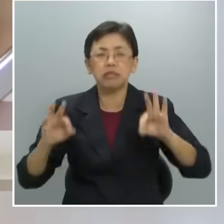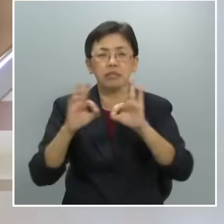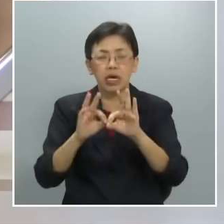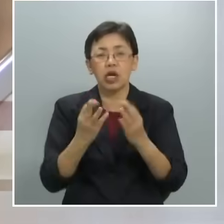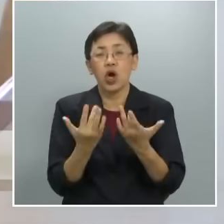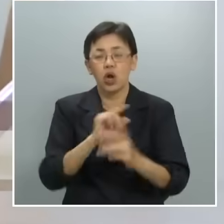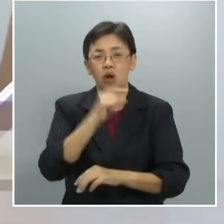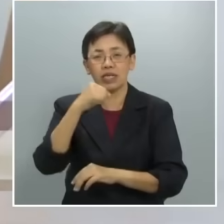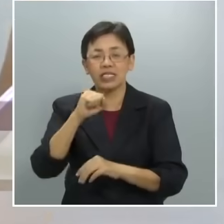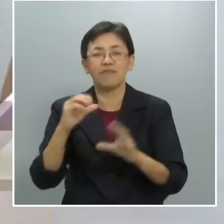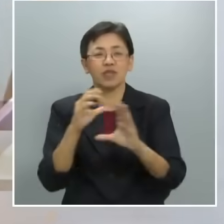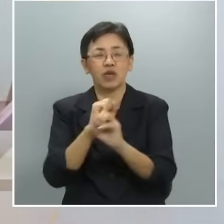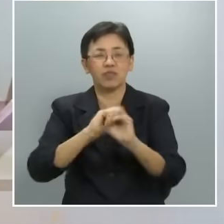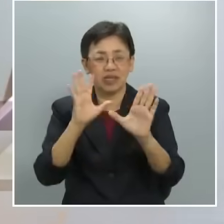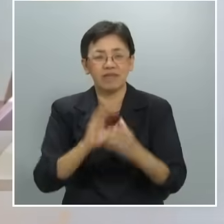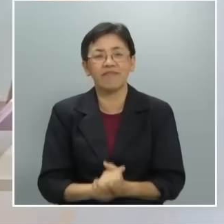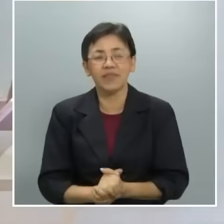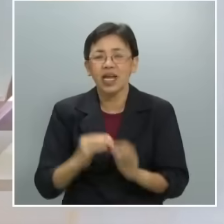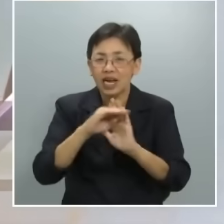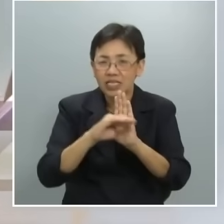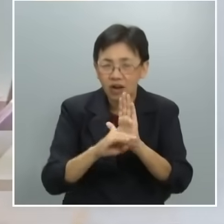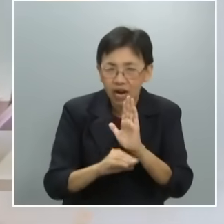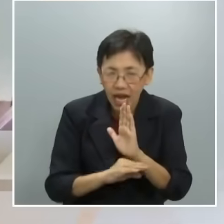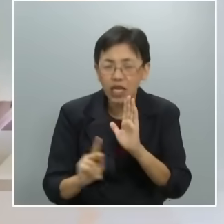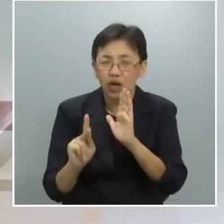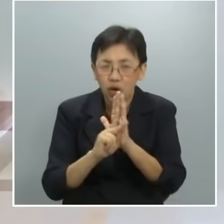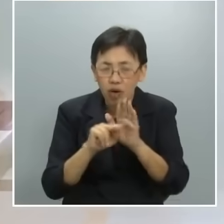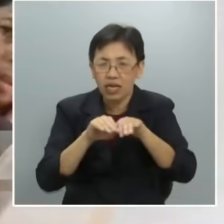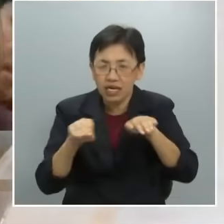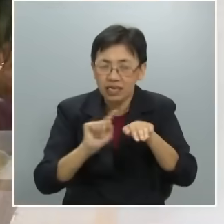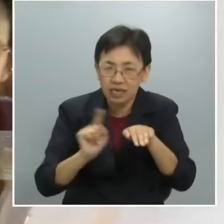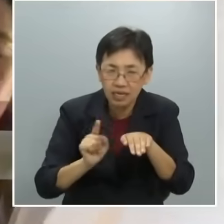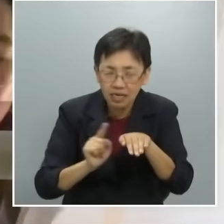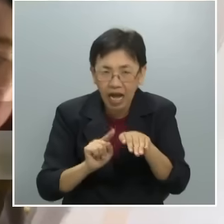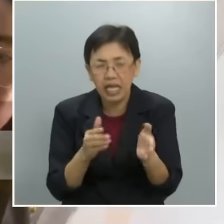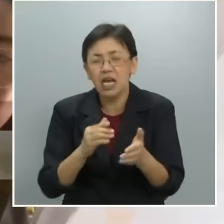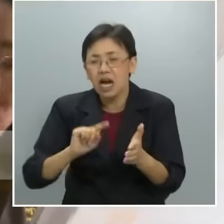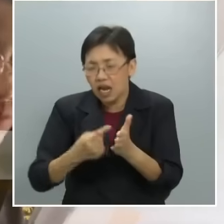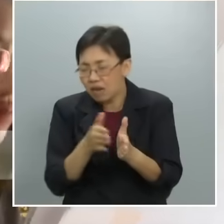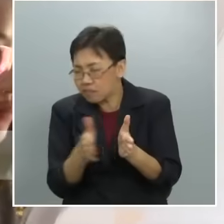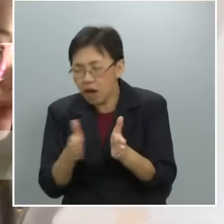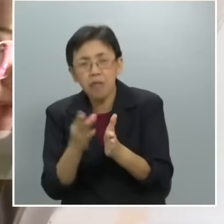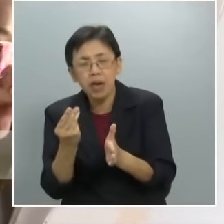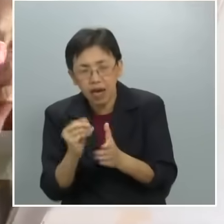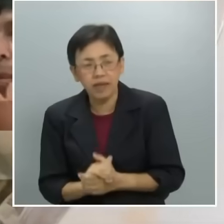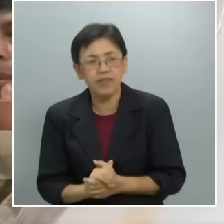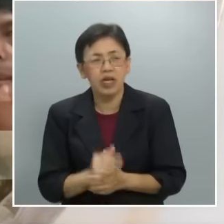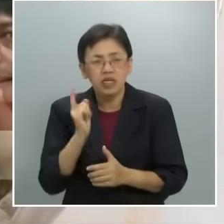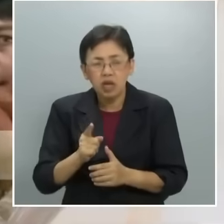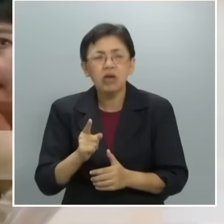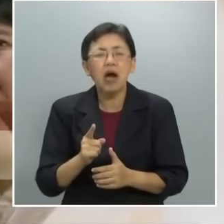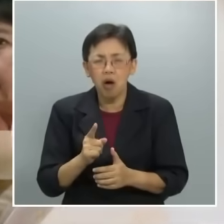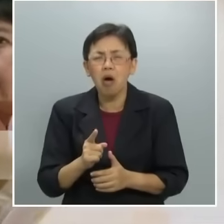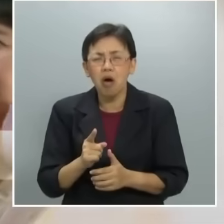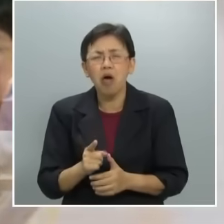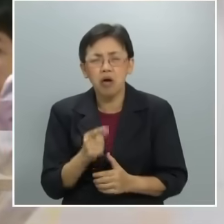จะรู้เรื่องหมดทุกอย่างมีขั้นตอนมีไทม์ไลน์มีกฎกติกาที่มันชัดเจนออกไปยังไงที่บอกเป็นเดิมพันเนี่ยทุกเรื่องเป็นเดิมพันหมดไม่มีเรื่องไหน